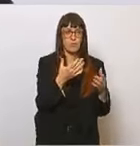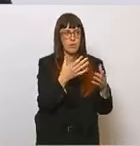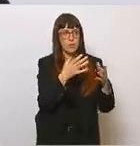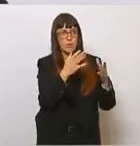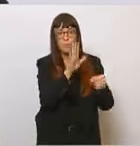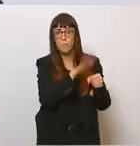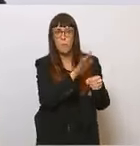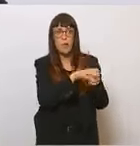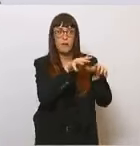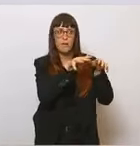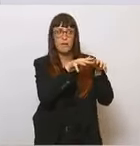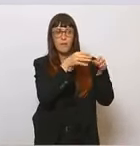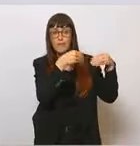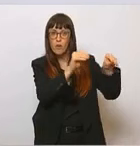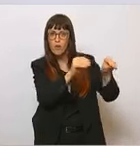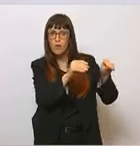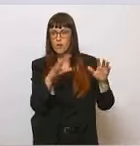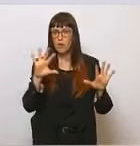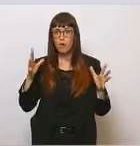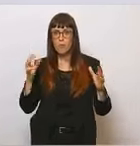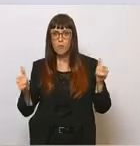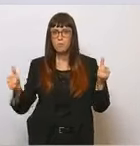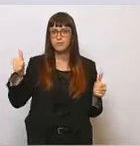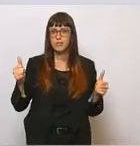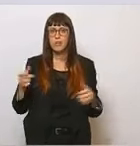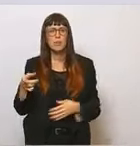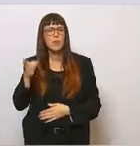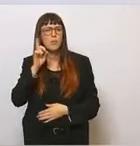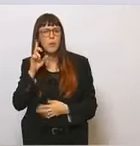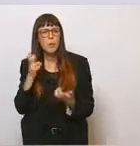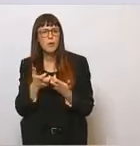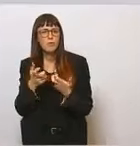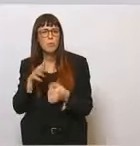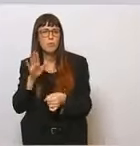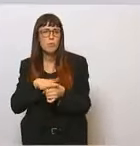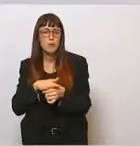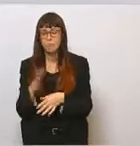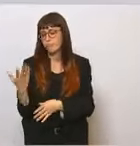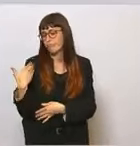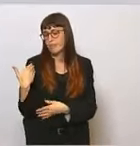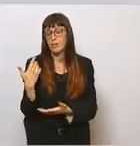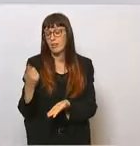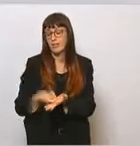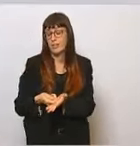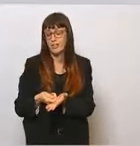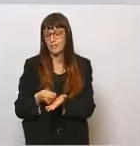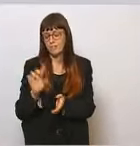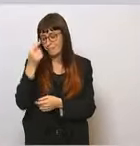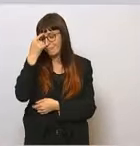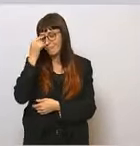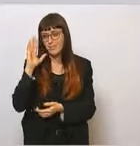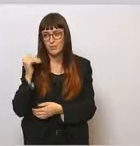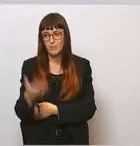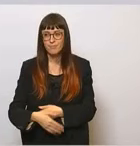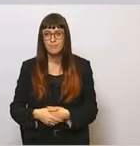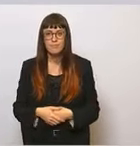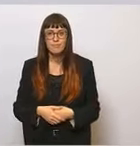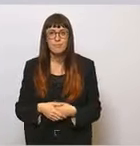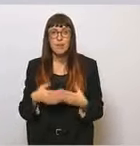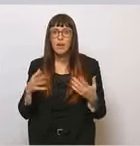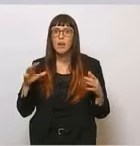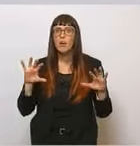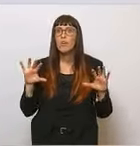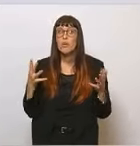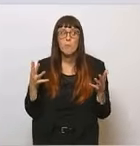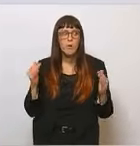ça. Comment est-ce que nous pouvons rendre cette concurrence plus équitable? Dans quelle mesure est-ce que vous pensez